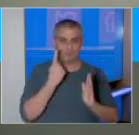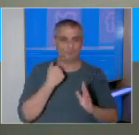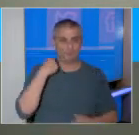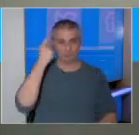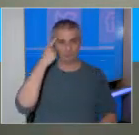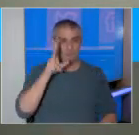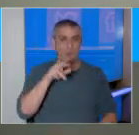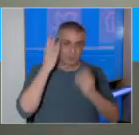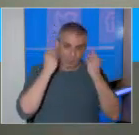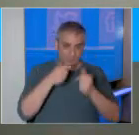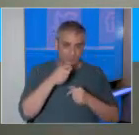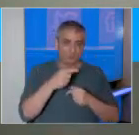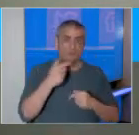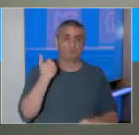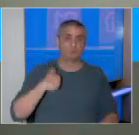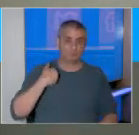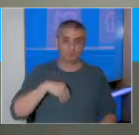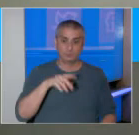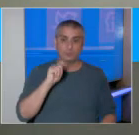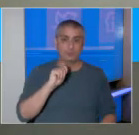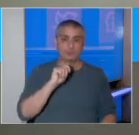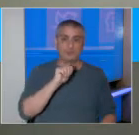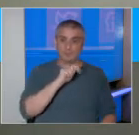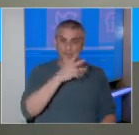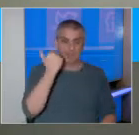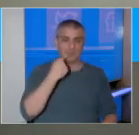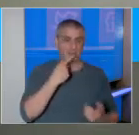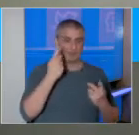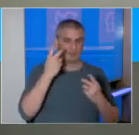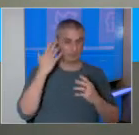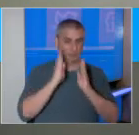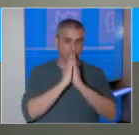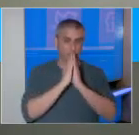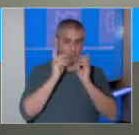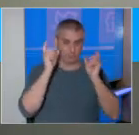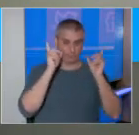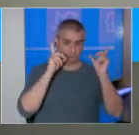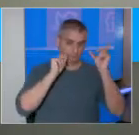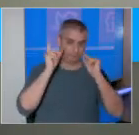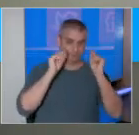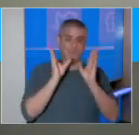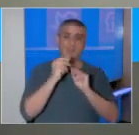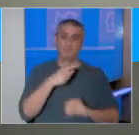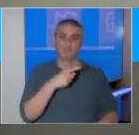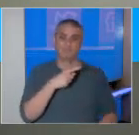יודעים שאותה חסידות, תולדות אברהם יצחק, כבר בסוכות היה להם דיל, גם זה נחשף בהארץ,